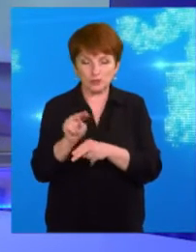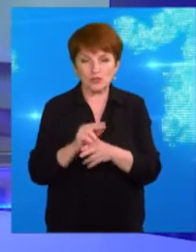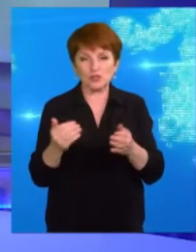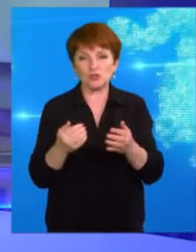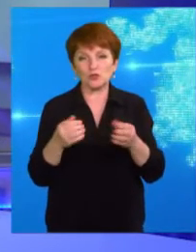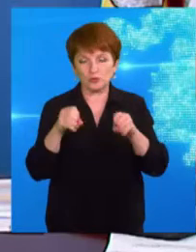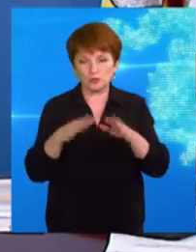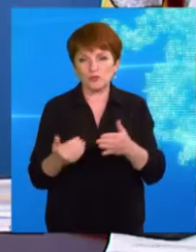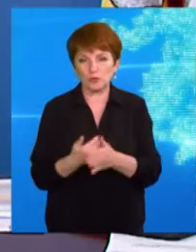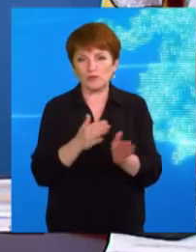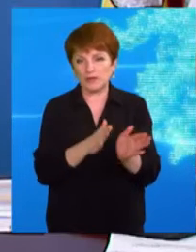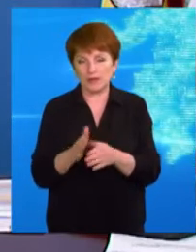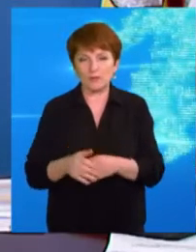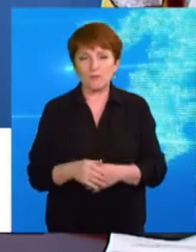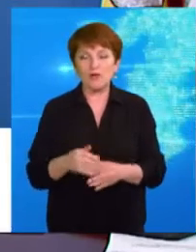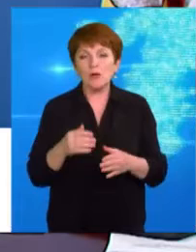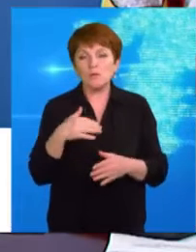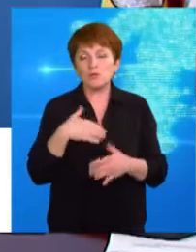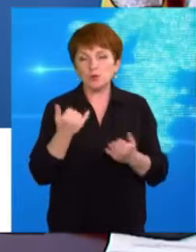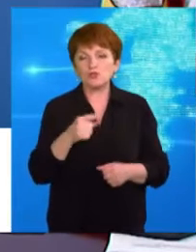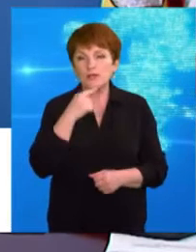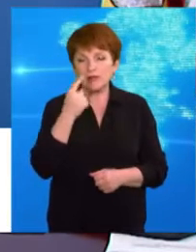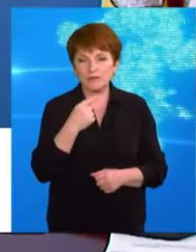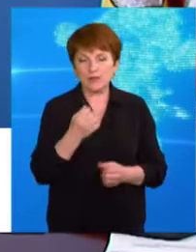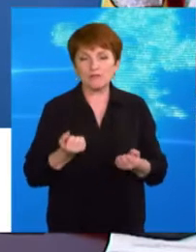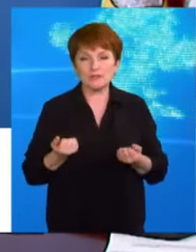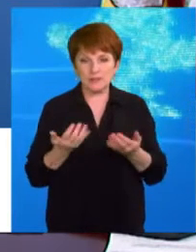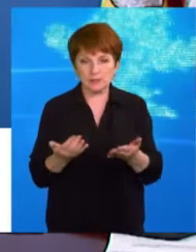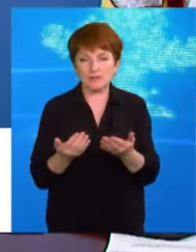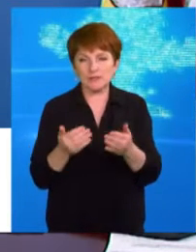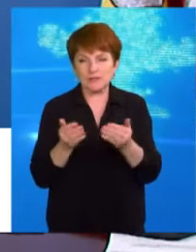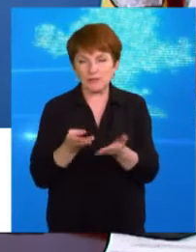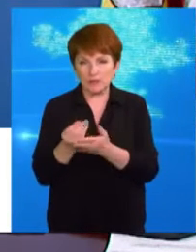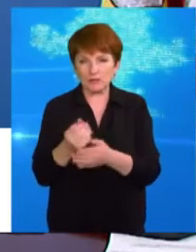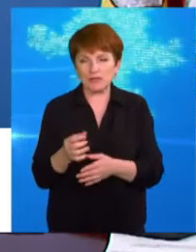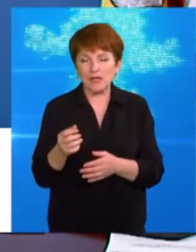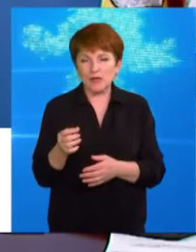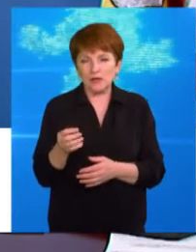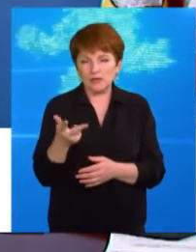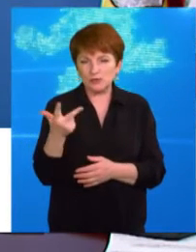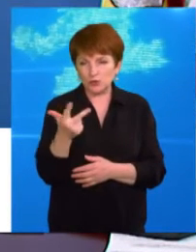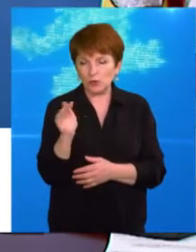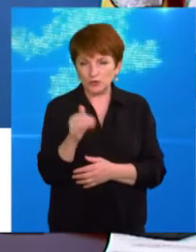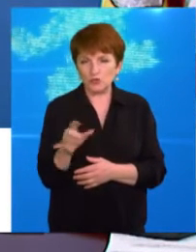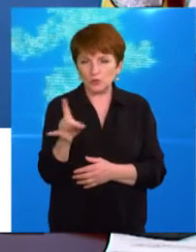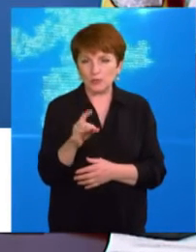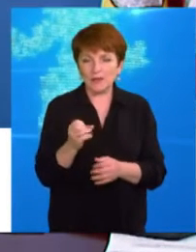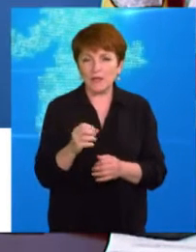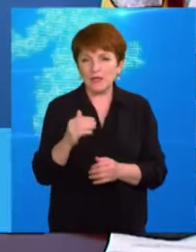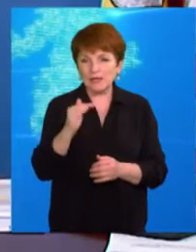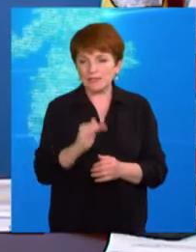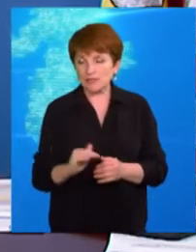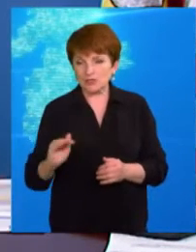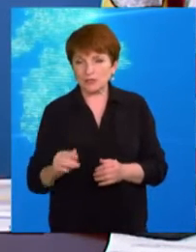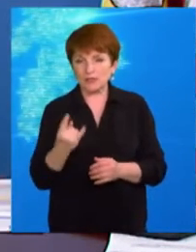реалиях. Вы уже говорили о востребованности выплаты в размере 3000 рублей на несовершеннолетнего